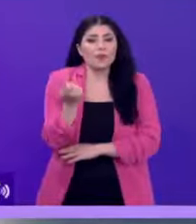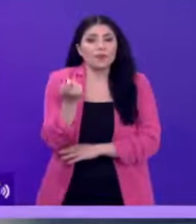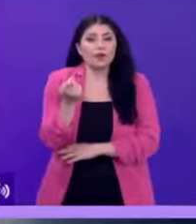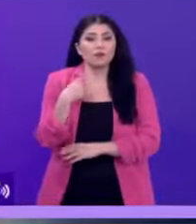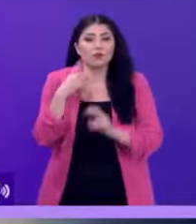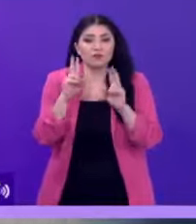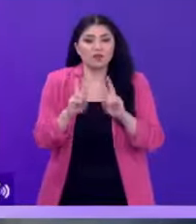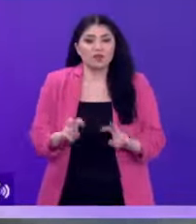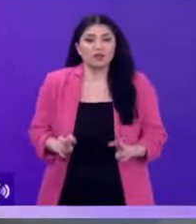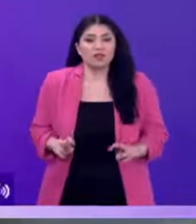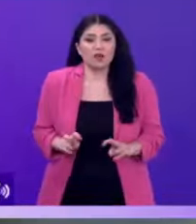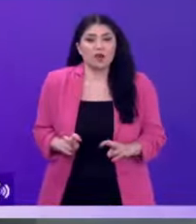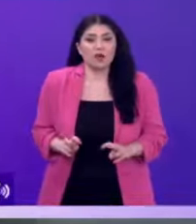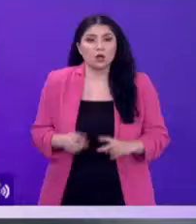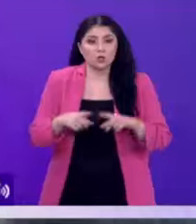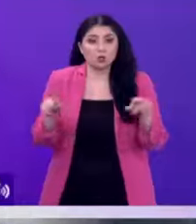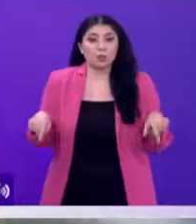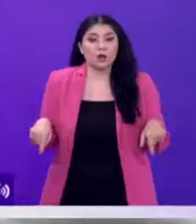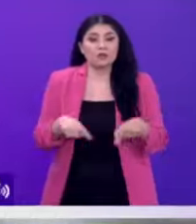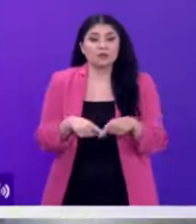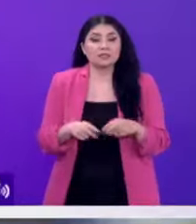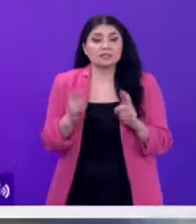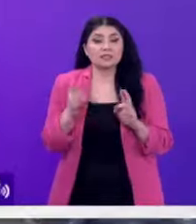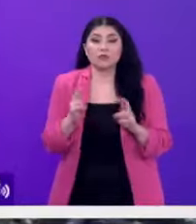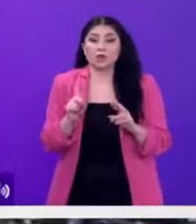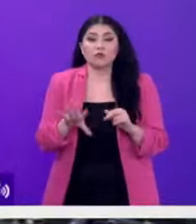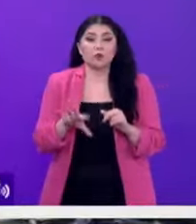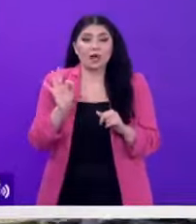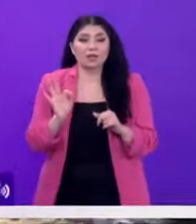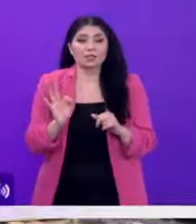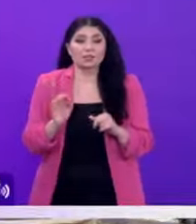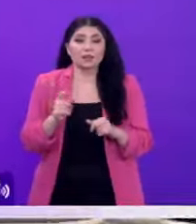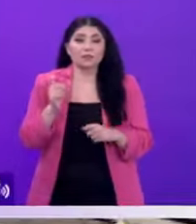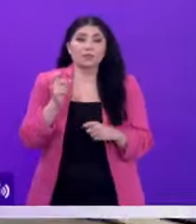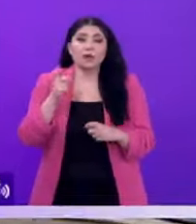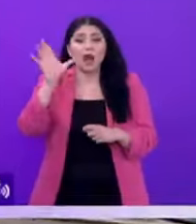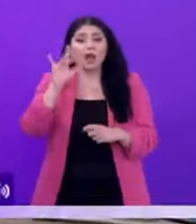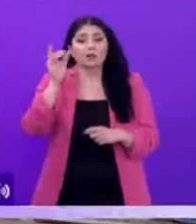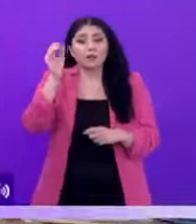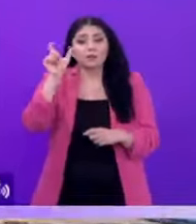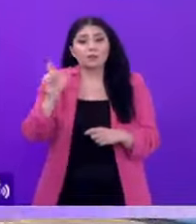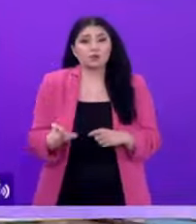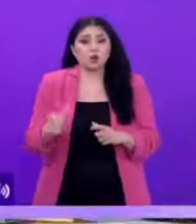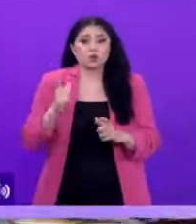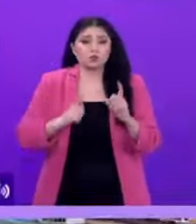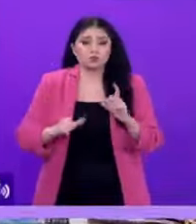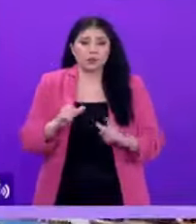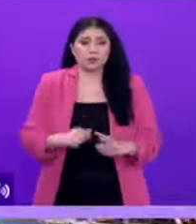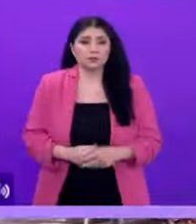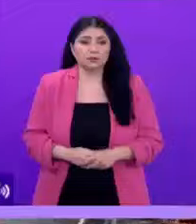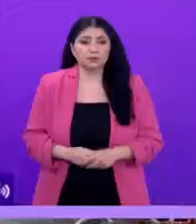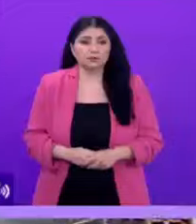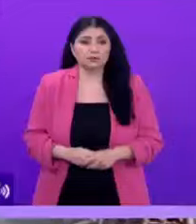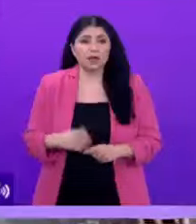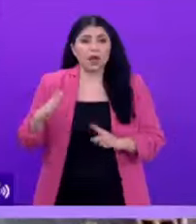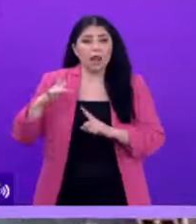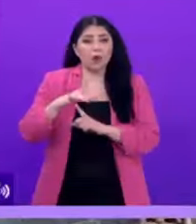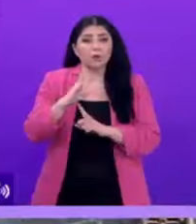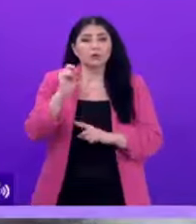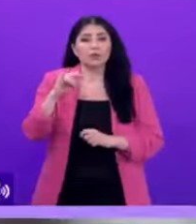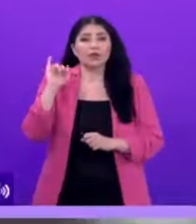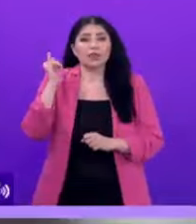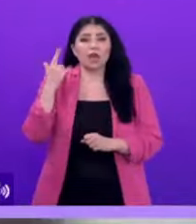verifice toată acea suprafață. Să sperăm că nu mai găsesc victime. Și din informațiile pe care le avem, elicopterul SMURD de la Iași a fost trimis